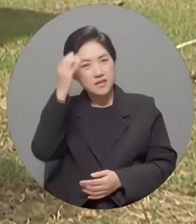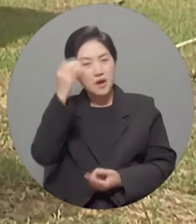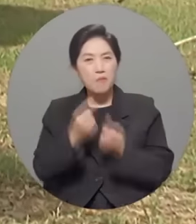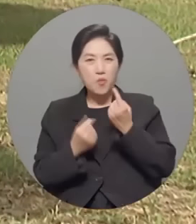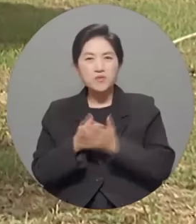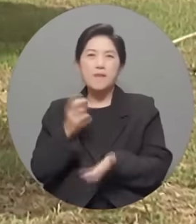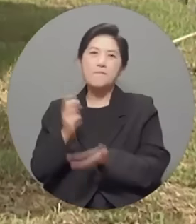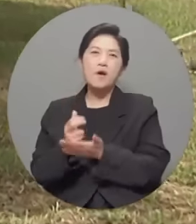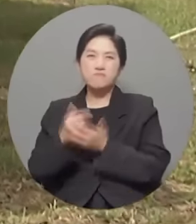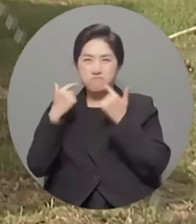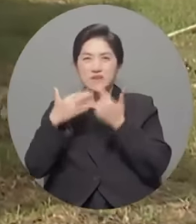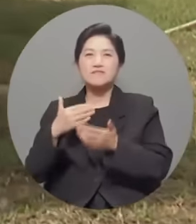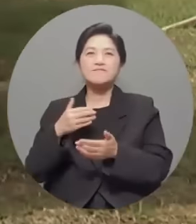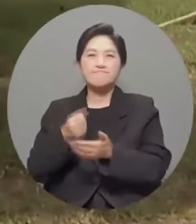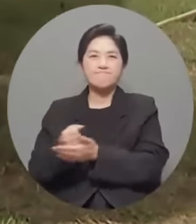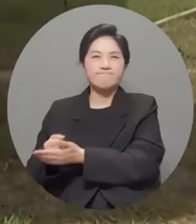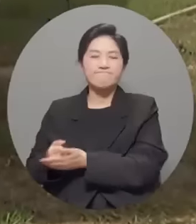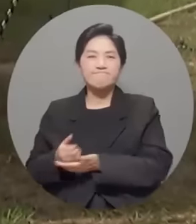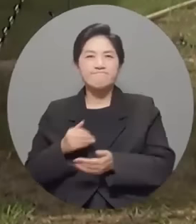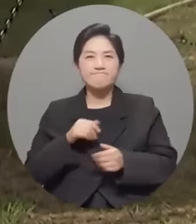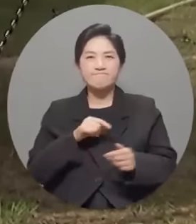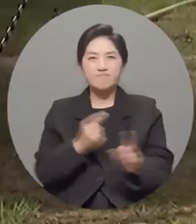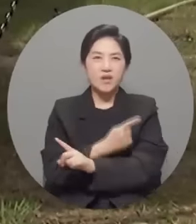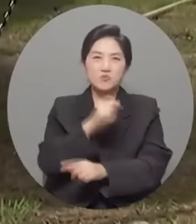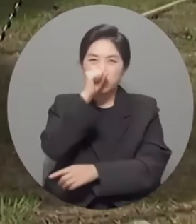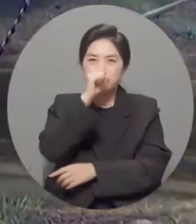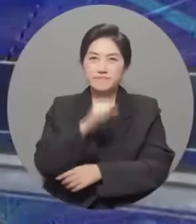보입니다. MBC 뉴스 이승준입니다.